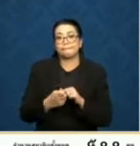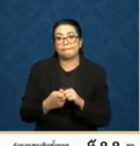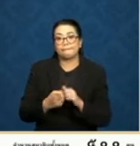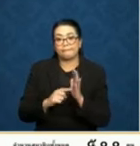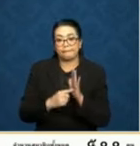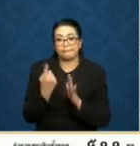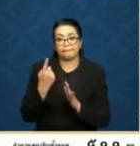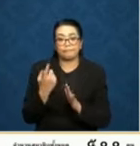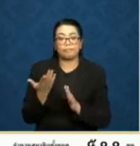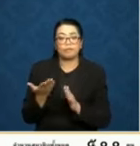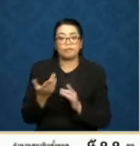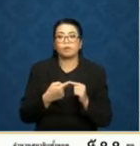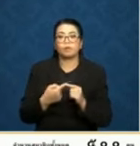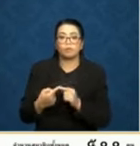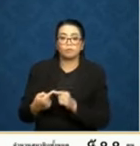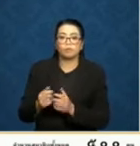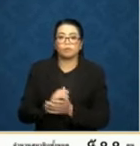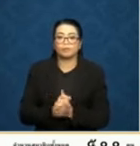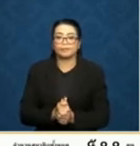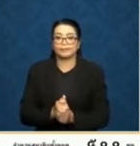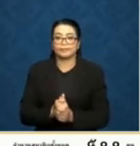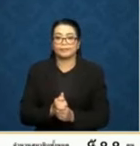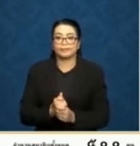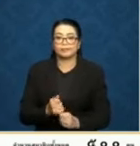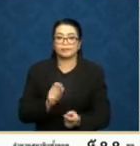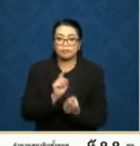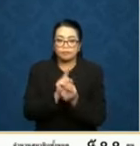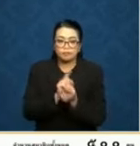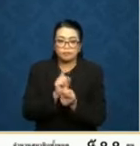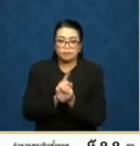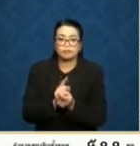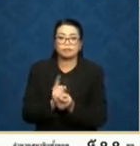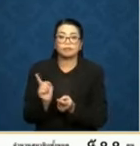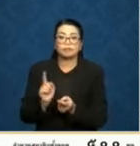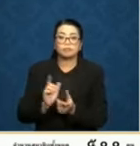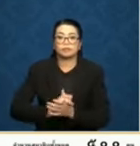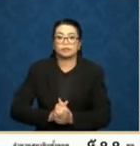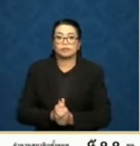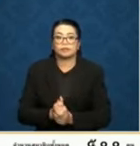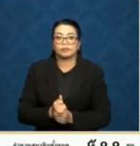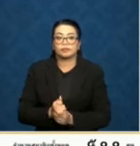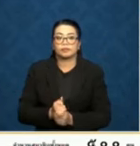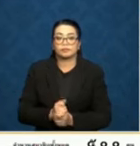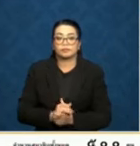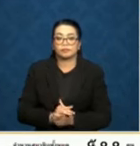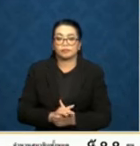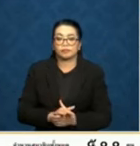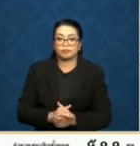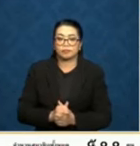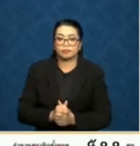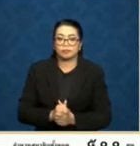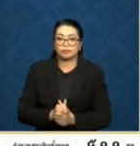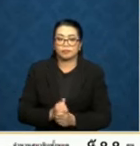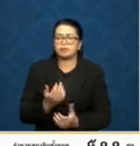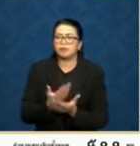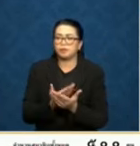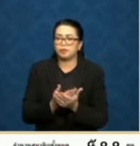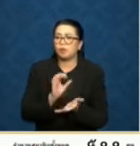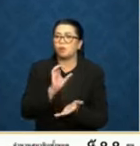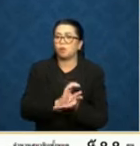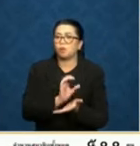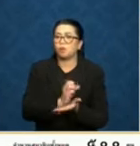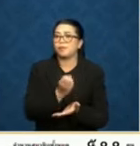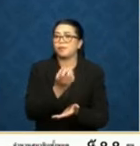เกิดครับมันเกิดต่อเื่องยาวนานเกิดซ้ำแล้ว ซ้ำเล่ามาหายปีทั้งๆที่เราใช้เงินงบประมาณมากขนานี้